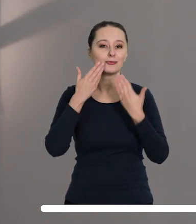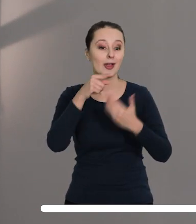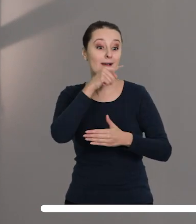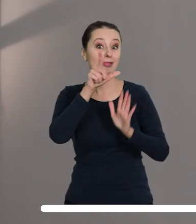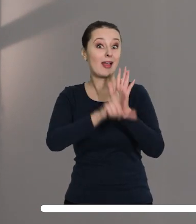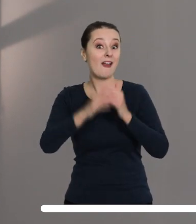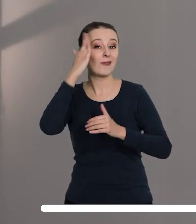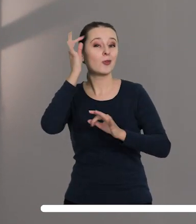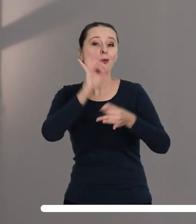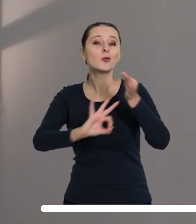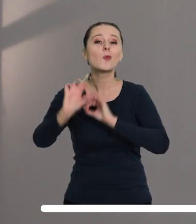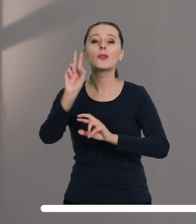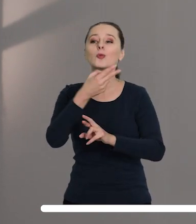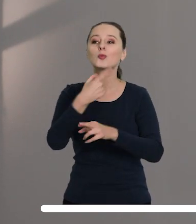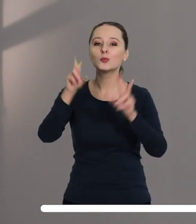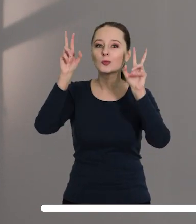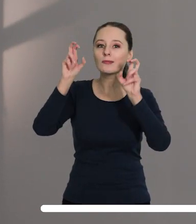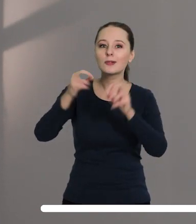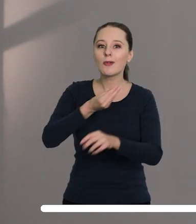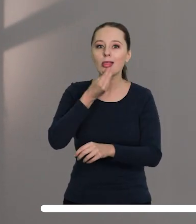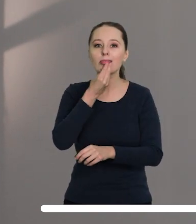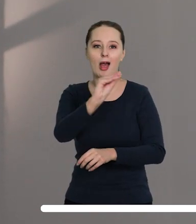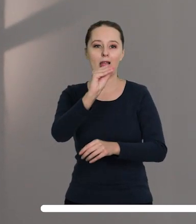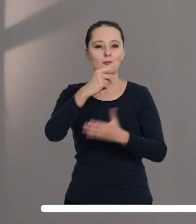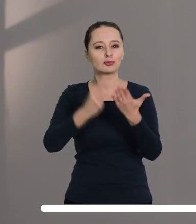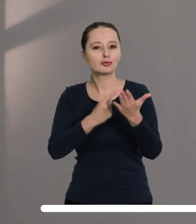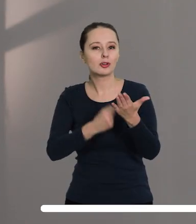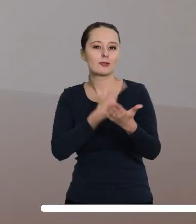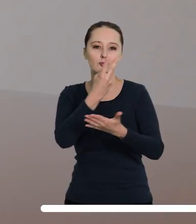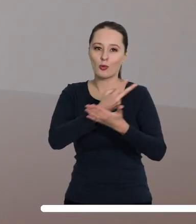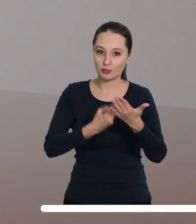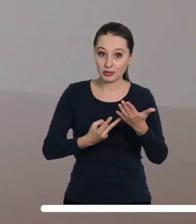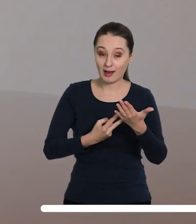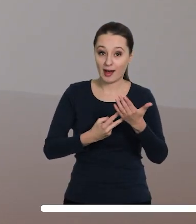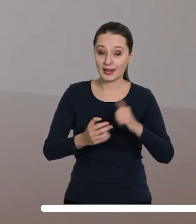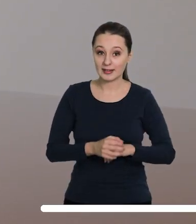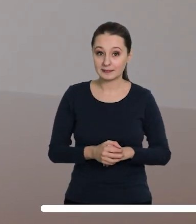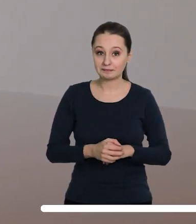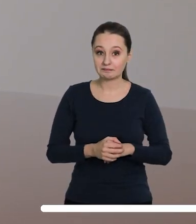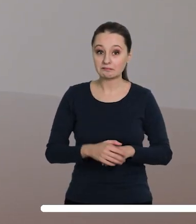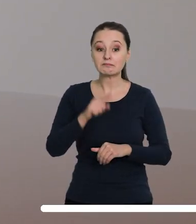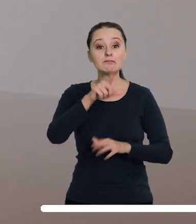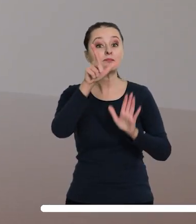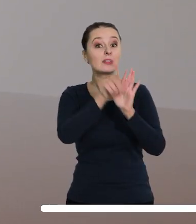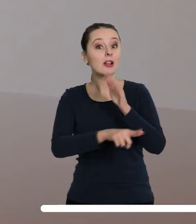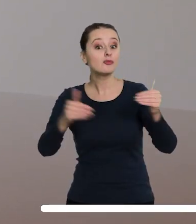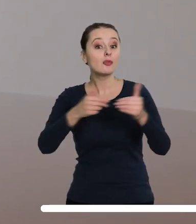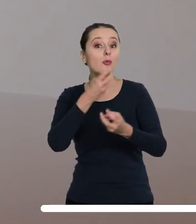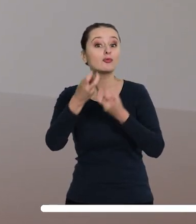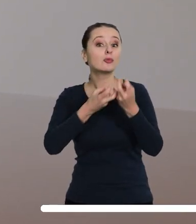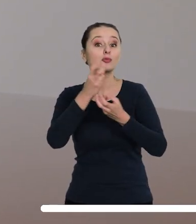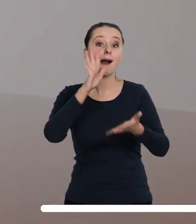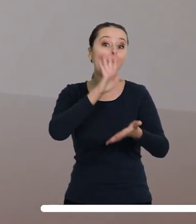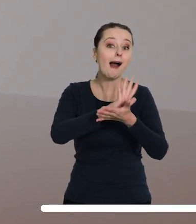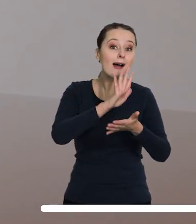które tytuły liczą się w danych dyscyplinach, które są najczęściej czytane. Na aktualnej liście można znaleźć